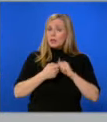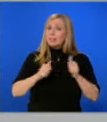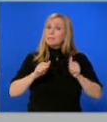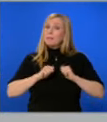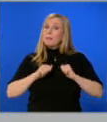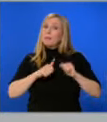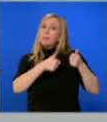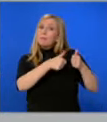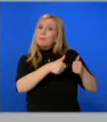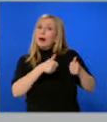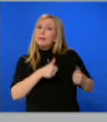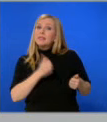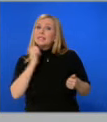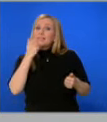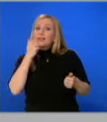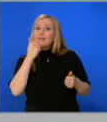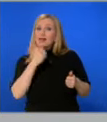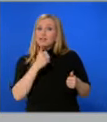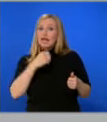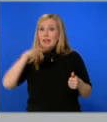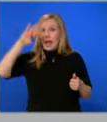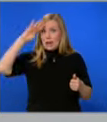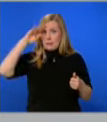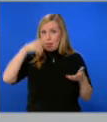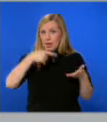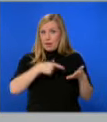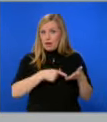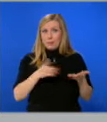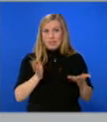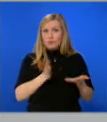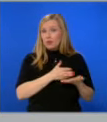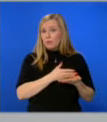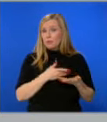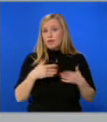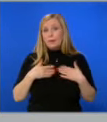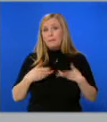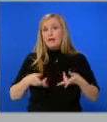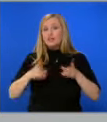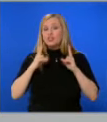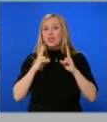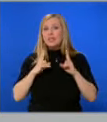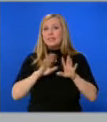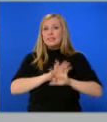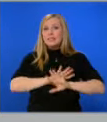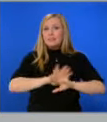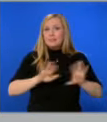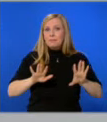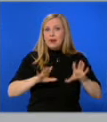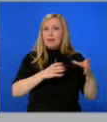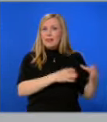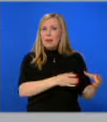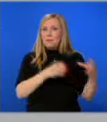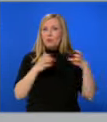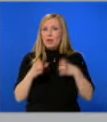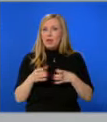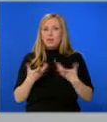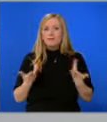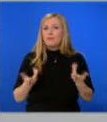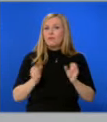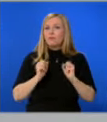паметника на Съветската армия, но той беше демонтиран. Сега има решение на съда за спиране на демонтажа. Какво очаквате да се